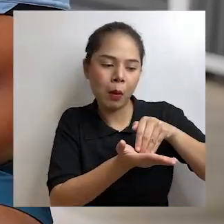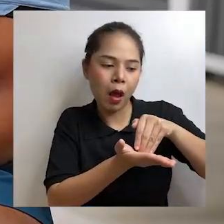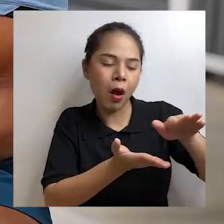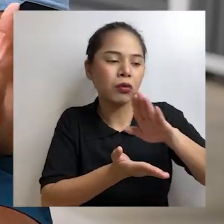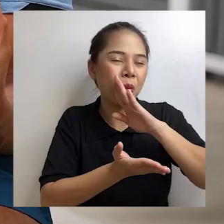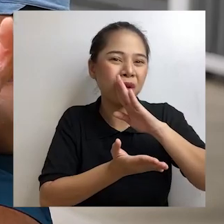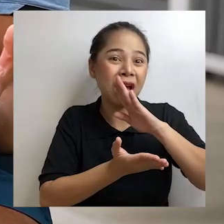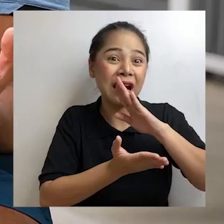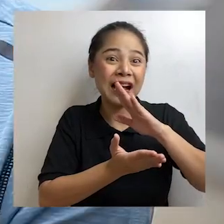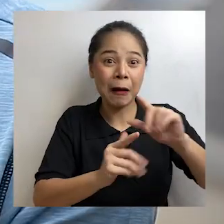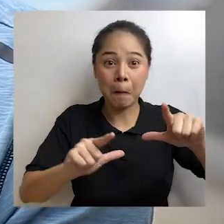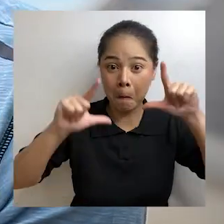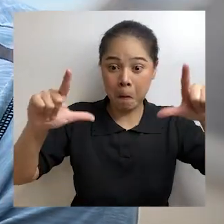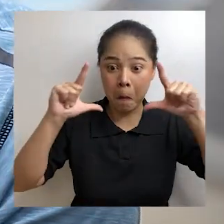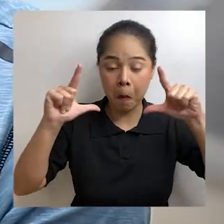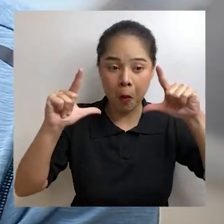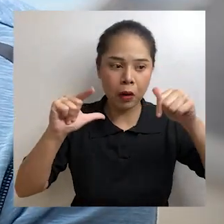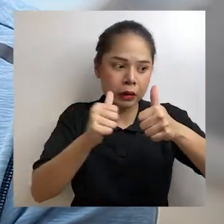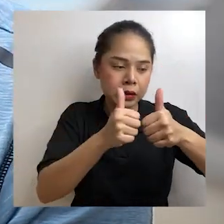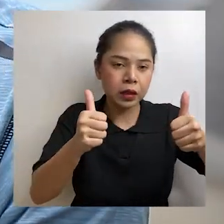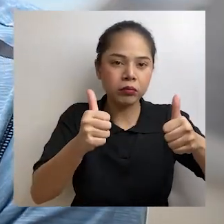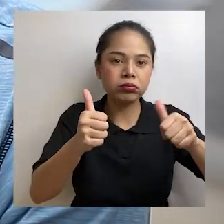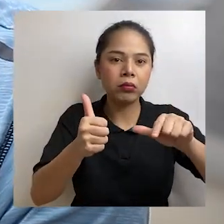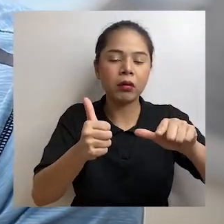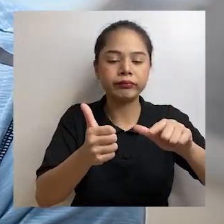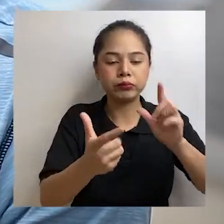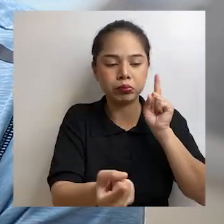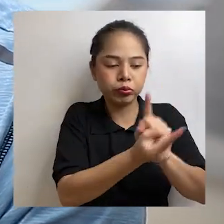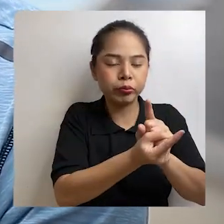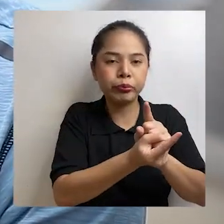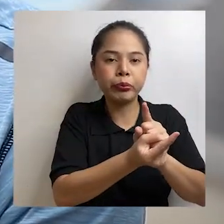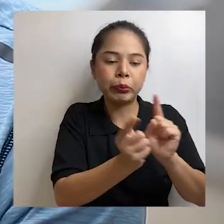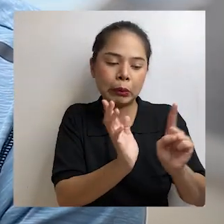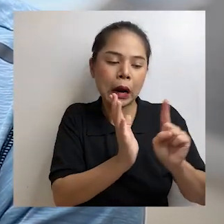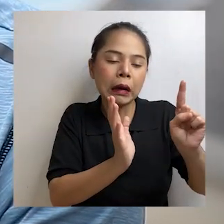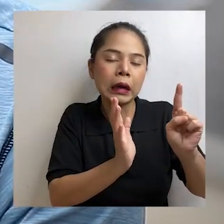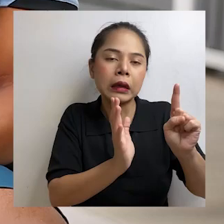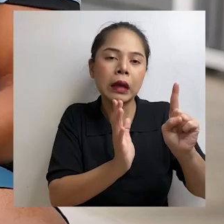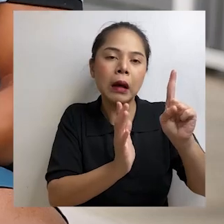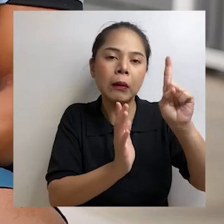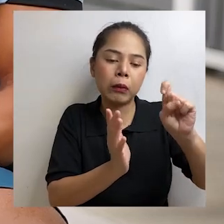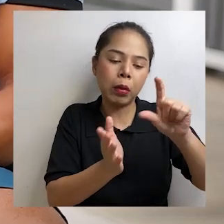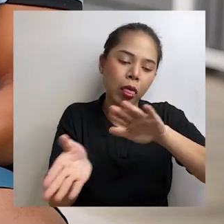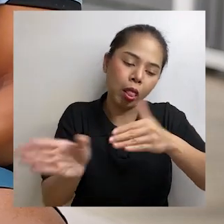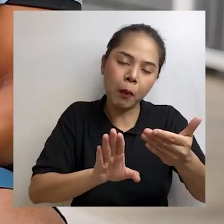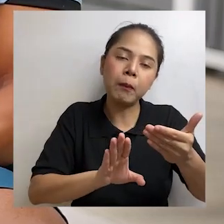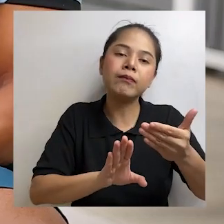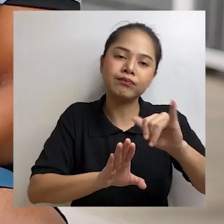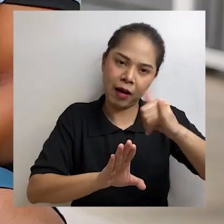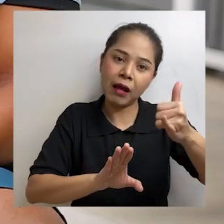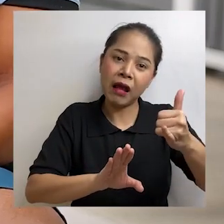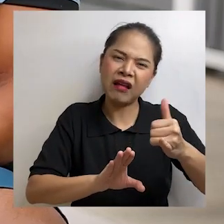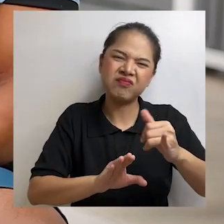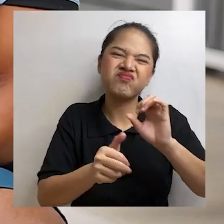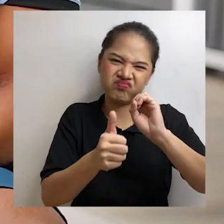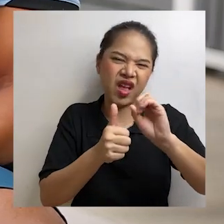าครับแต่กลับกลายต้องล่มสลายเพราะว่าสารต้องห้ามเพียงการเทคแค่ครั้งเดียวครับผมอย่างแรกเลยครับผมว่าอย่า